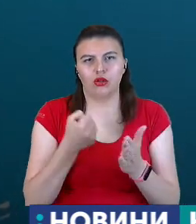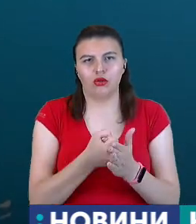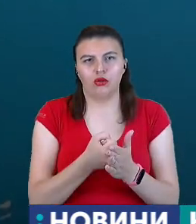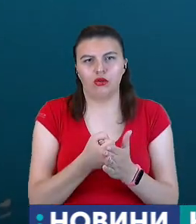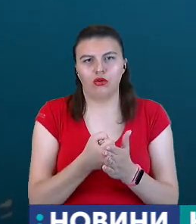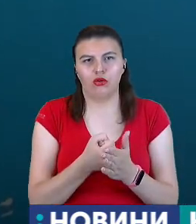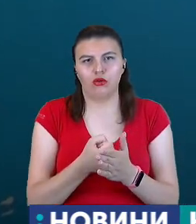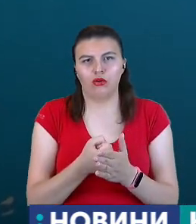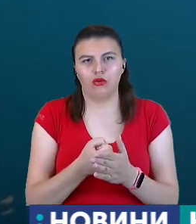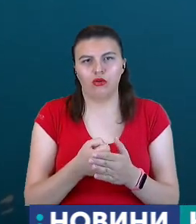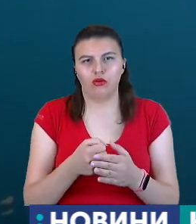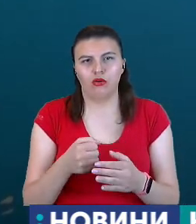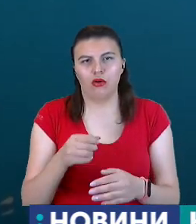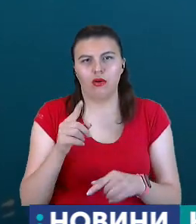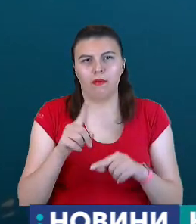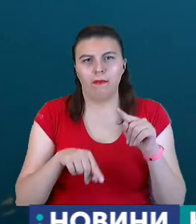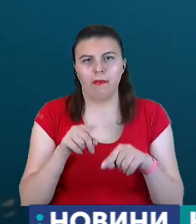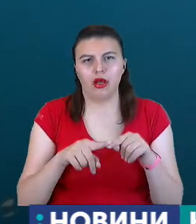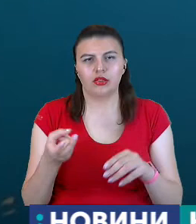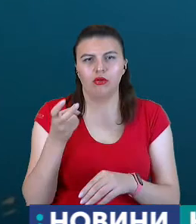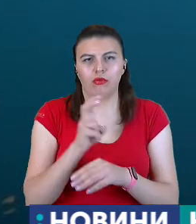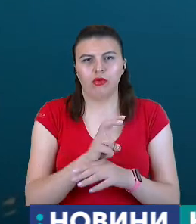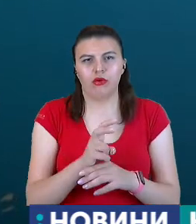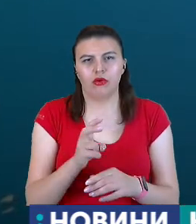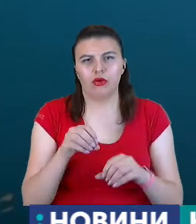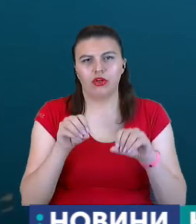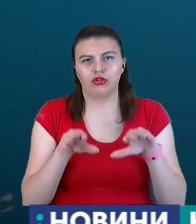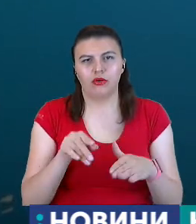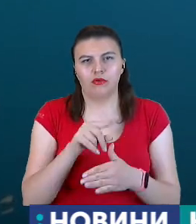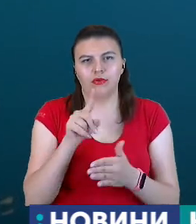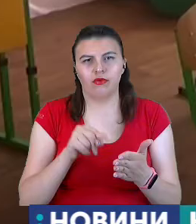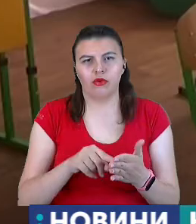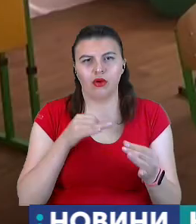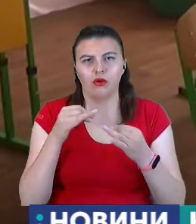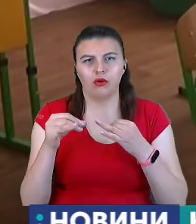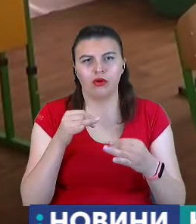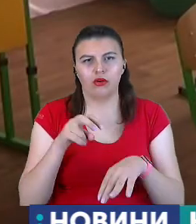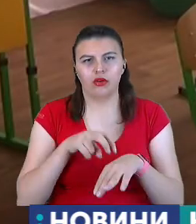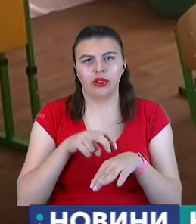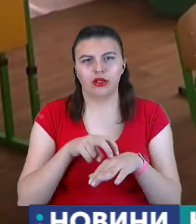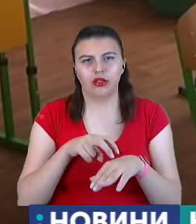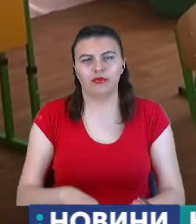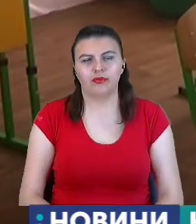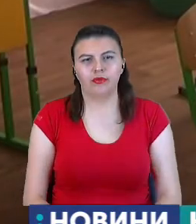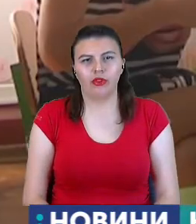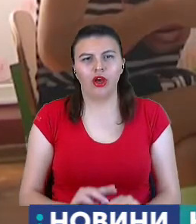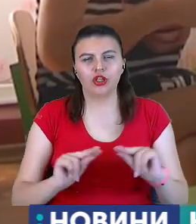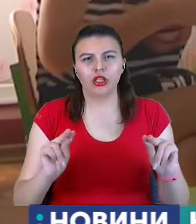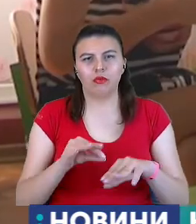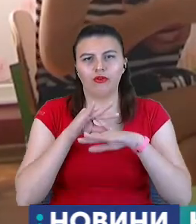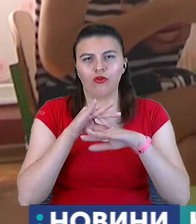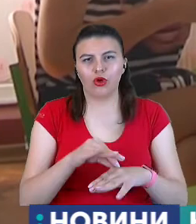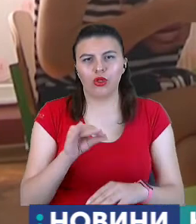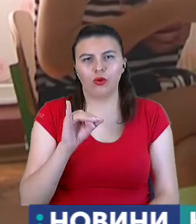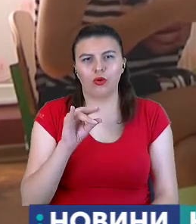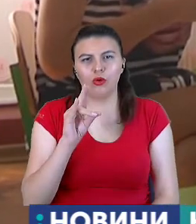виявлення, поки там батьки прийдуть, поки рішимо вопрос консультації лікаря. Вчителі проводитимуть уроки без щитків та